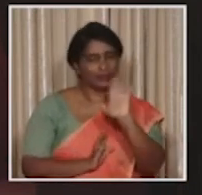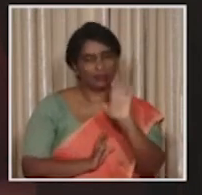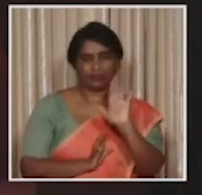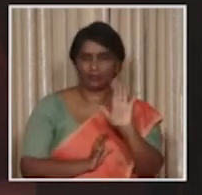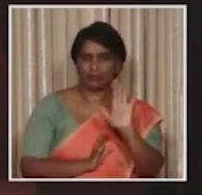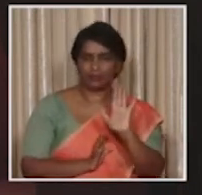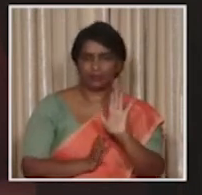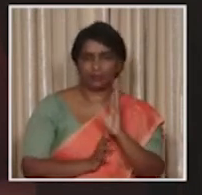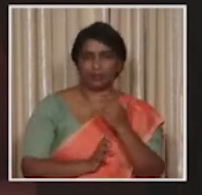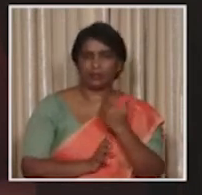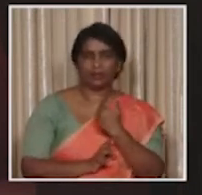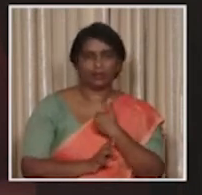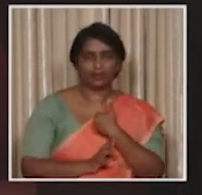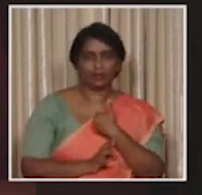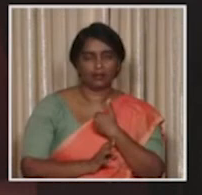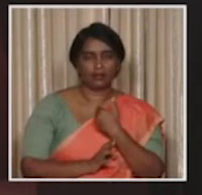නෑ,